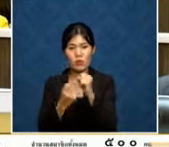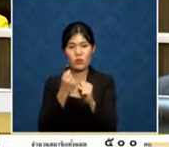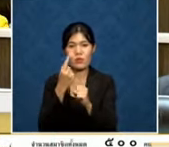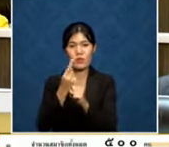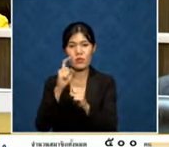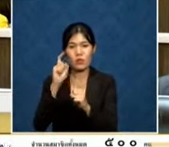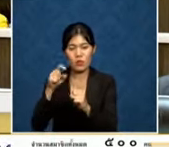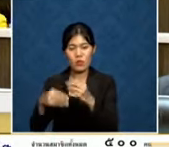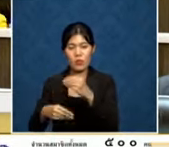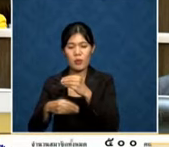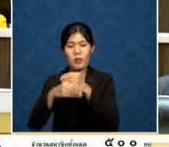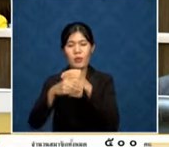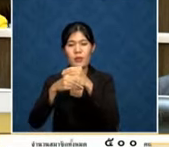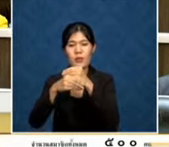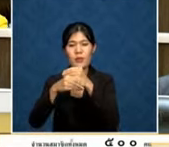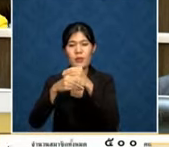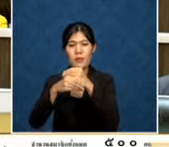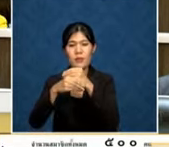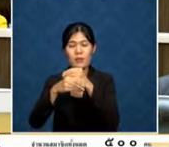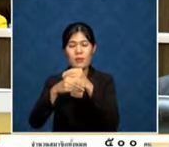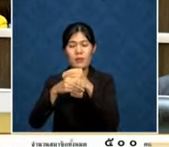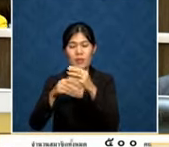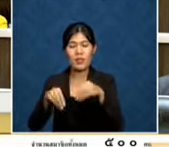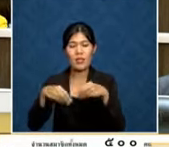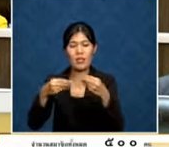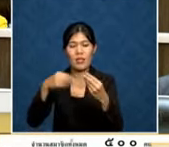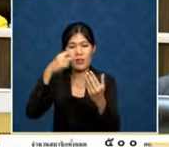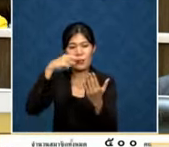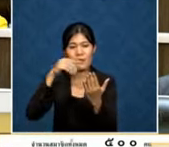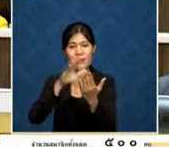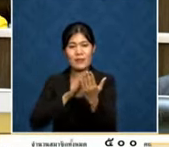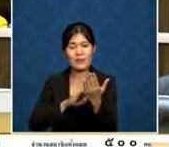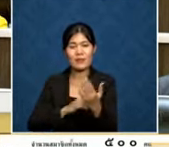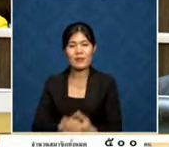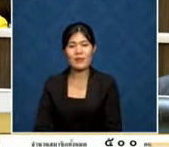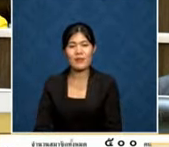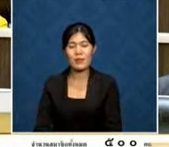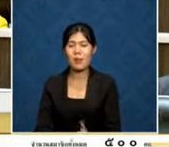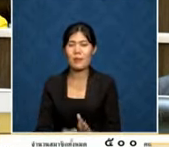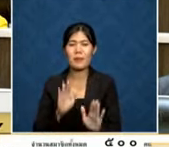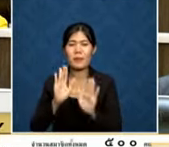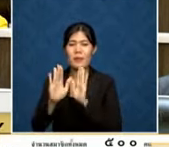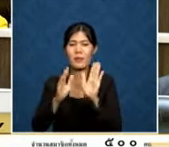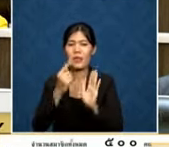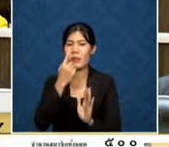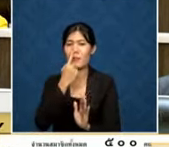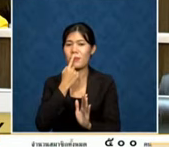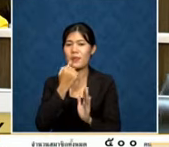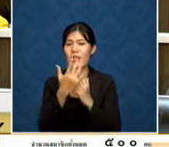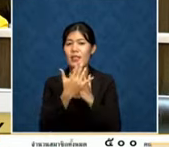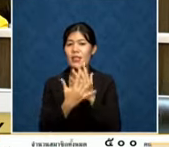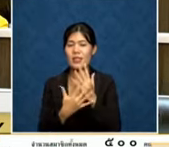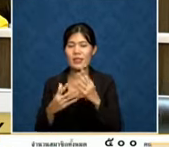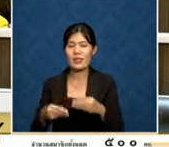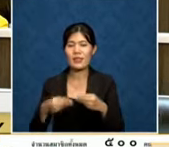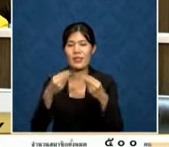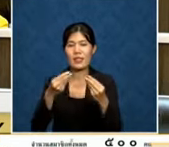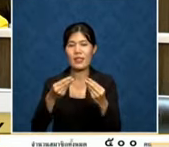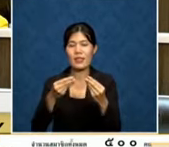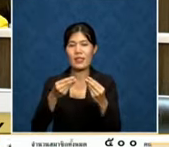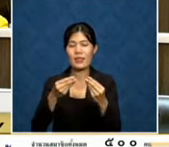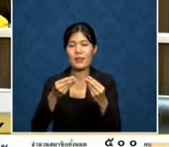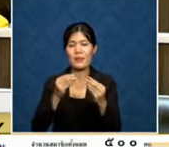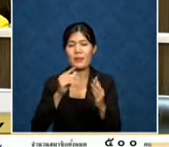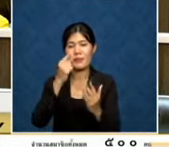เลือดให้กับประเทศและในการเติมเลือดแต่ละประเทศนั้นเนี่ยเ่อแต่ละครั้งนั้นเนี่ยครับมันมีทั้ง